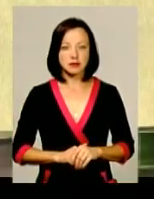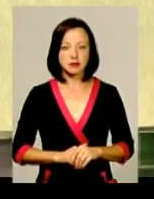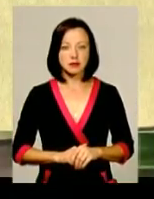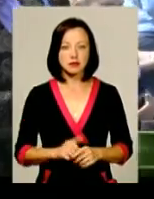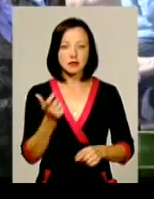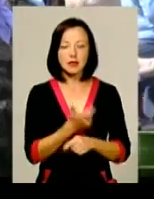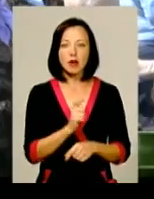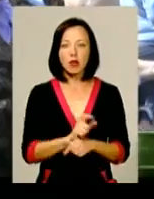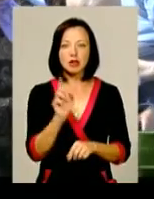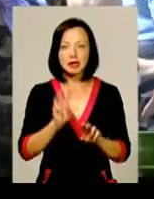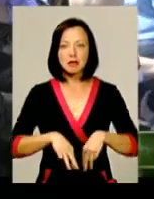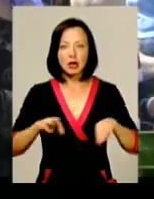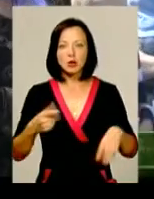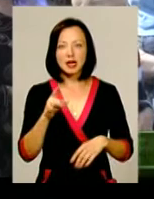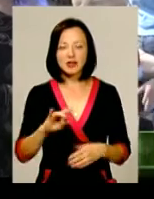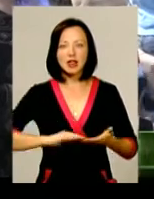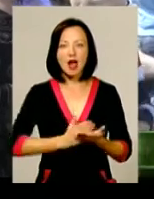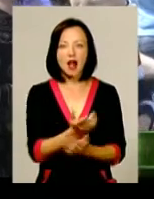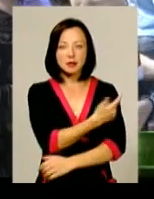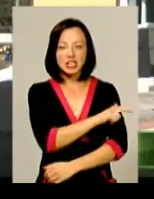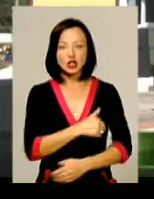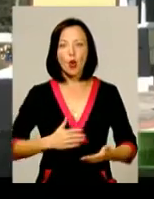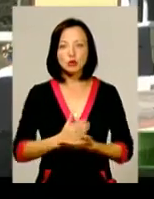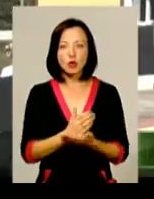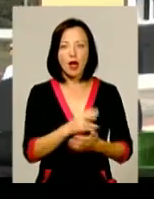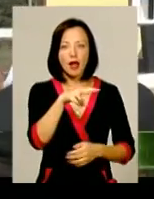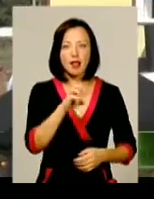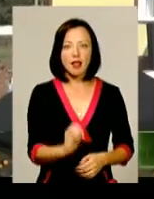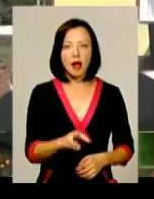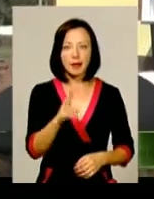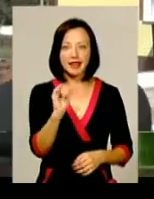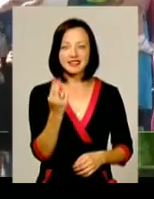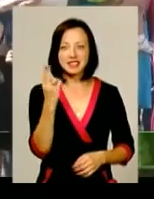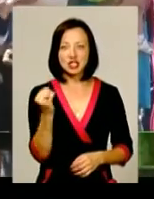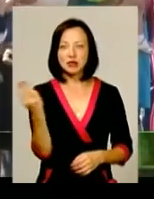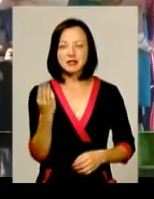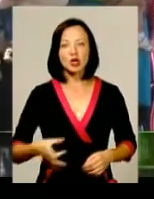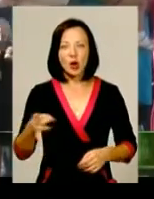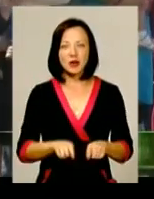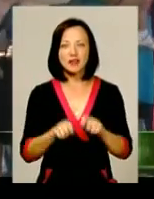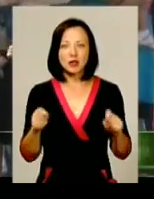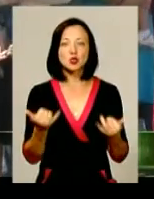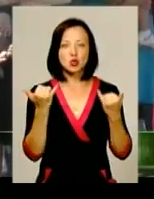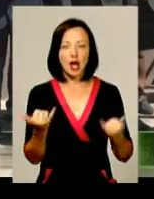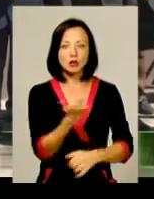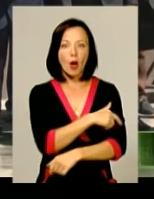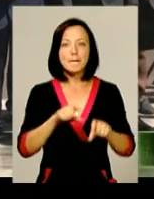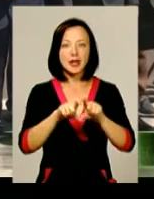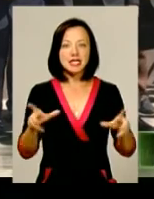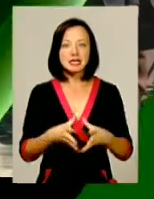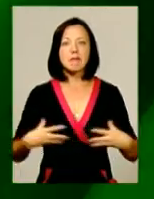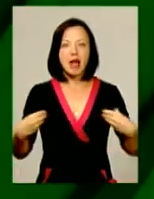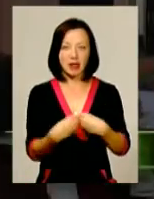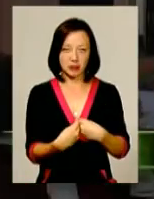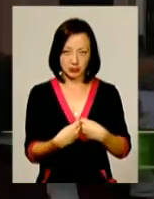Понад 1 000 000 гривень на якісне медичне обслуговування у Ленківцях Шепетівського району відкрили нову сучасну амбулаторію з сімейної